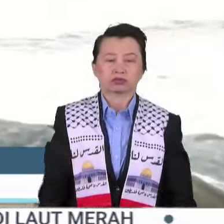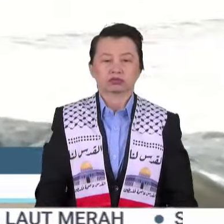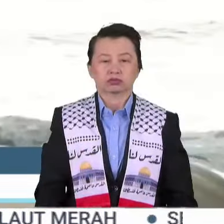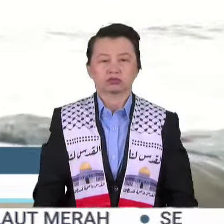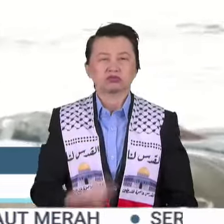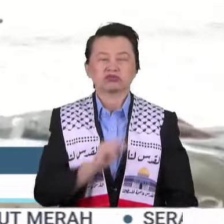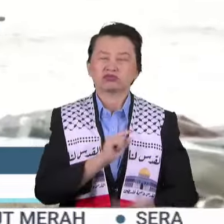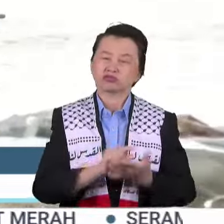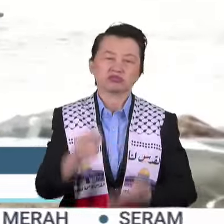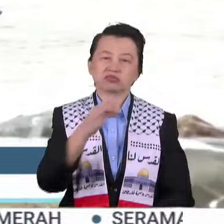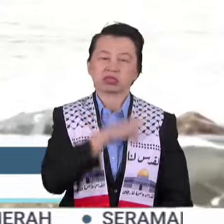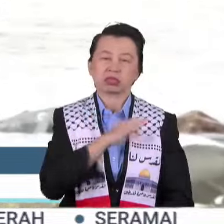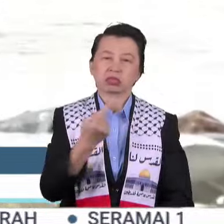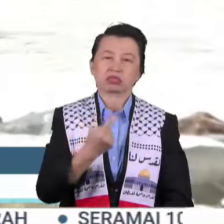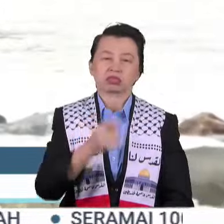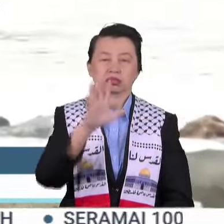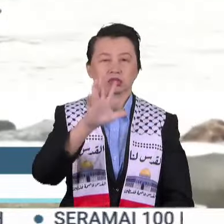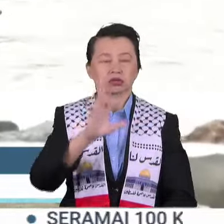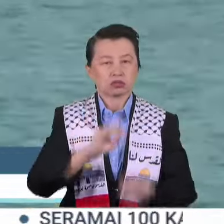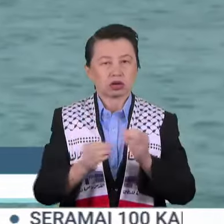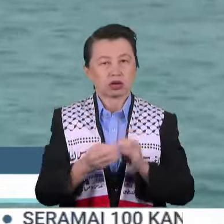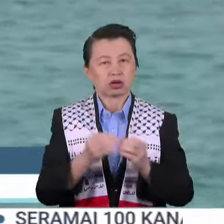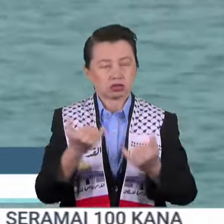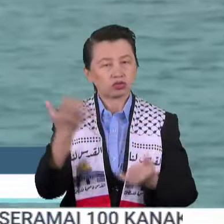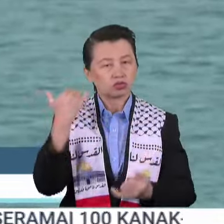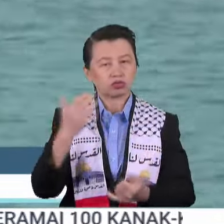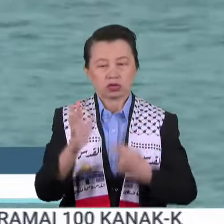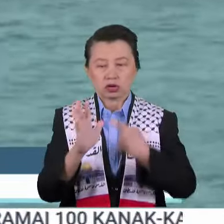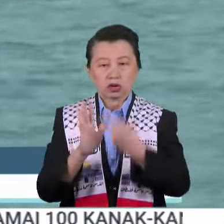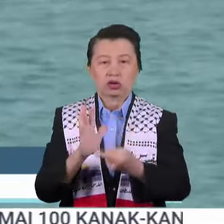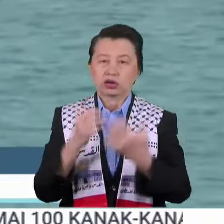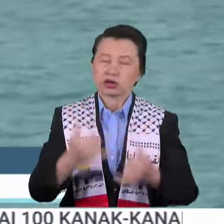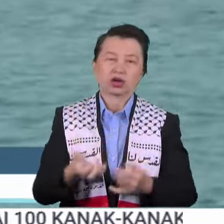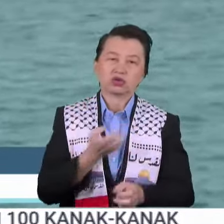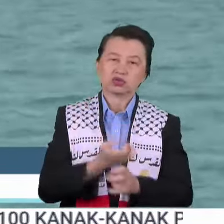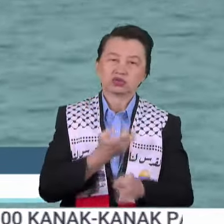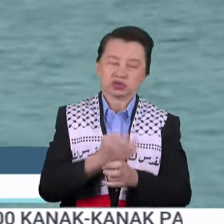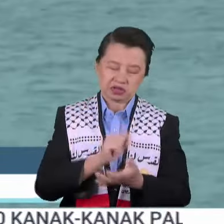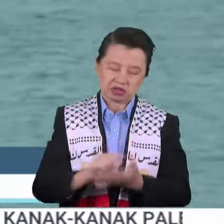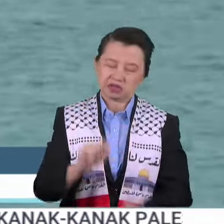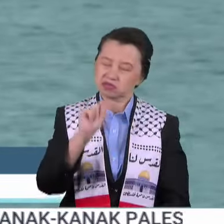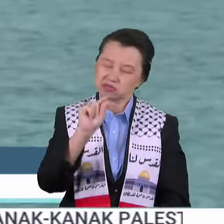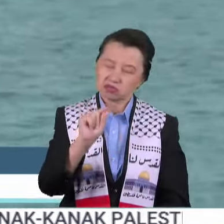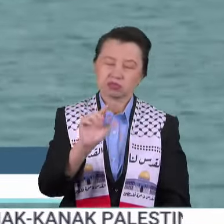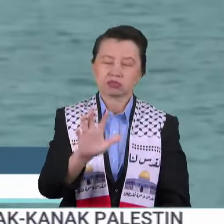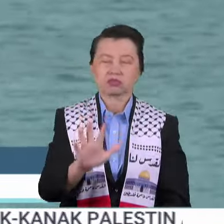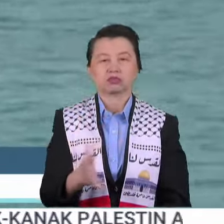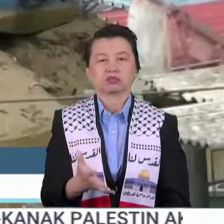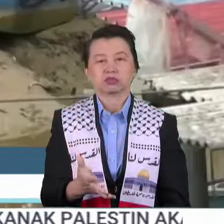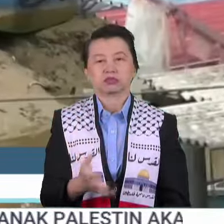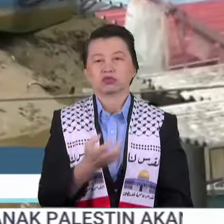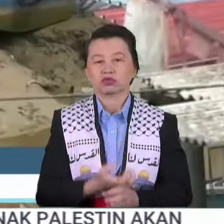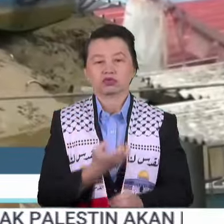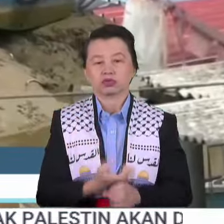Pendapatan mereka dahulu boleh menjangkau 5 angka namun kini ibarat kais pagi makan pagi, kais petang makan petang. Selain